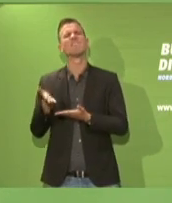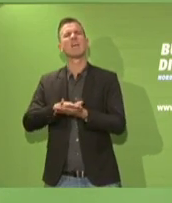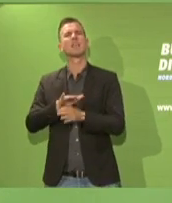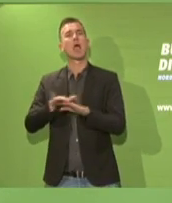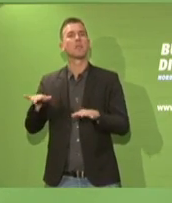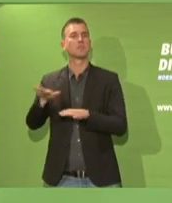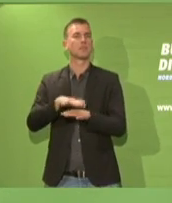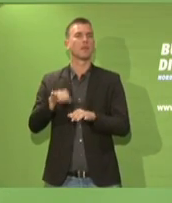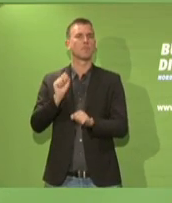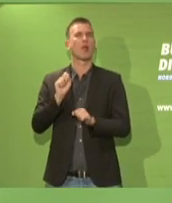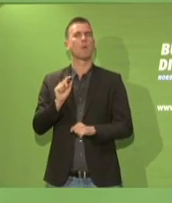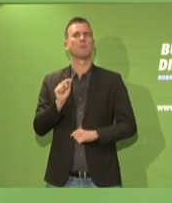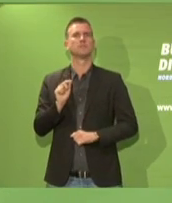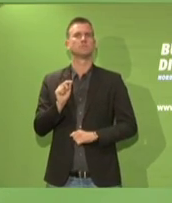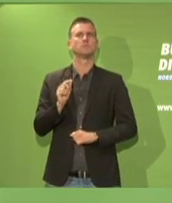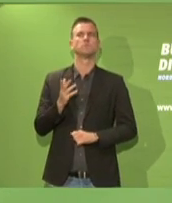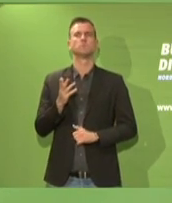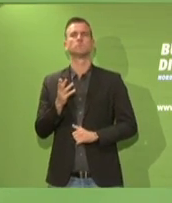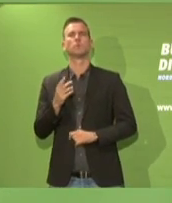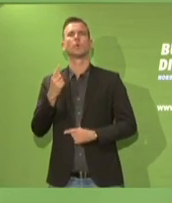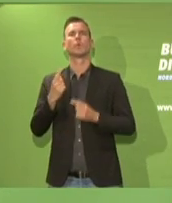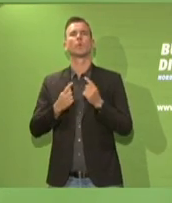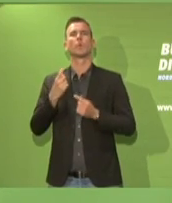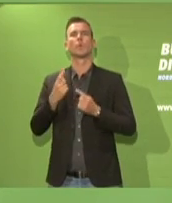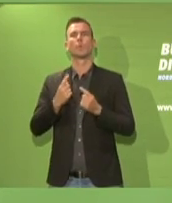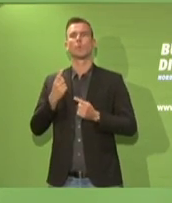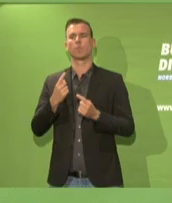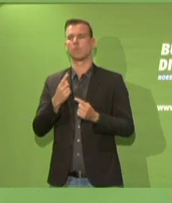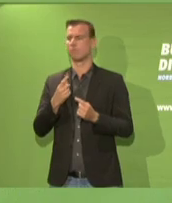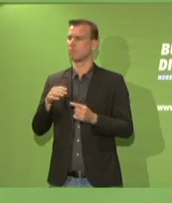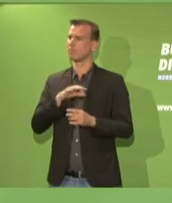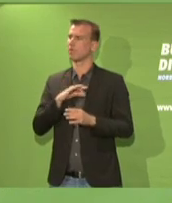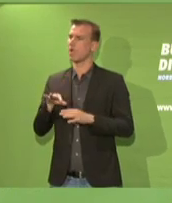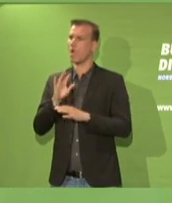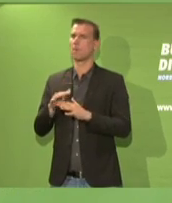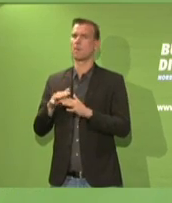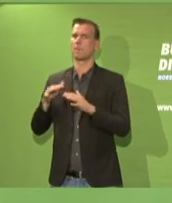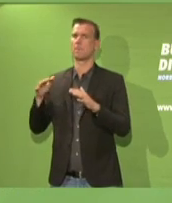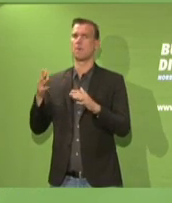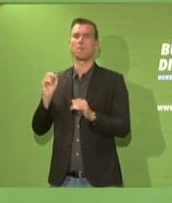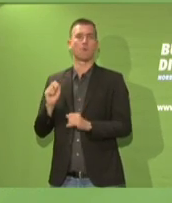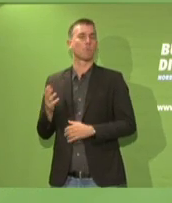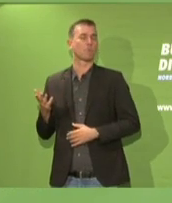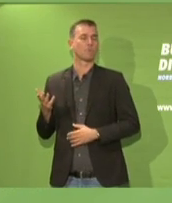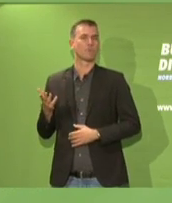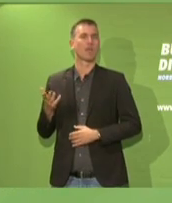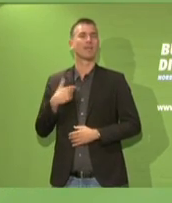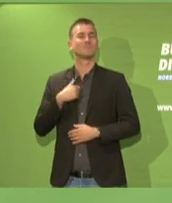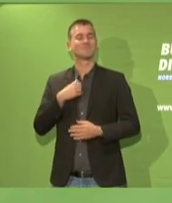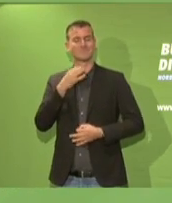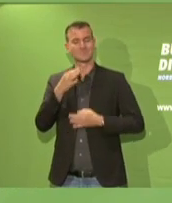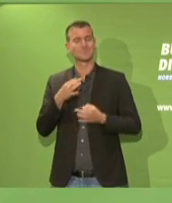ein bisschen peinliche Grünenbesuche über solche berichten kann. Das ist nicht ganz auszuschließen. Ich erzähle